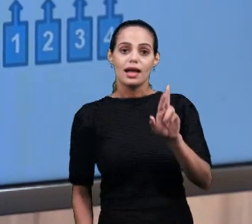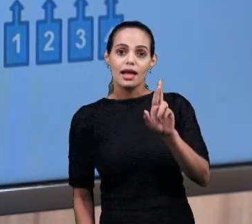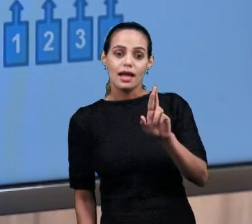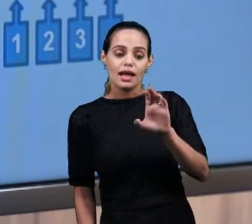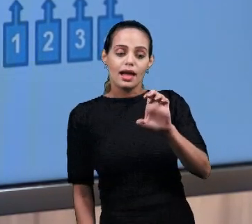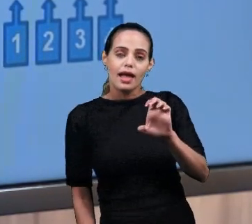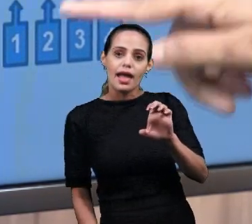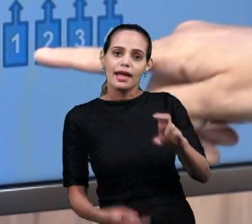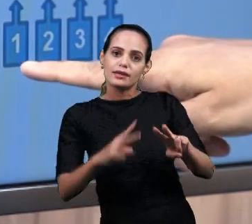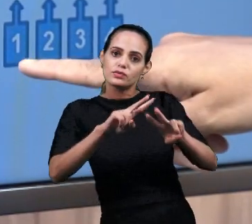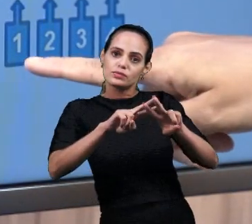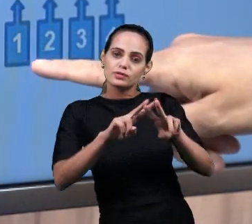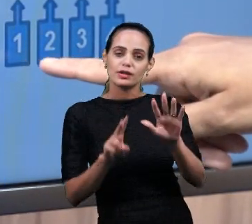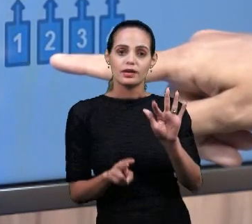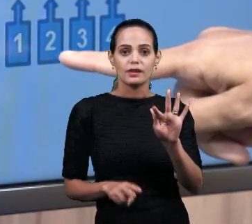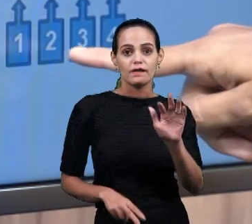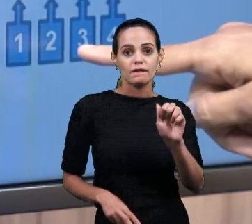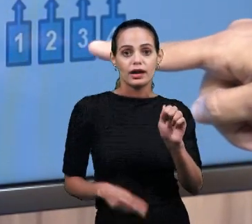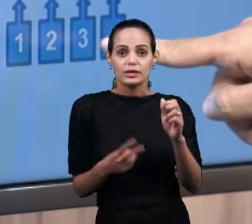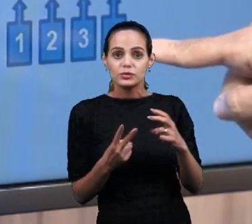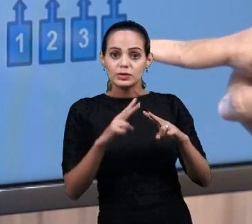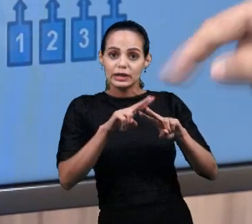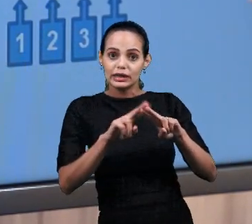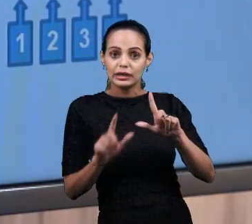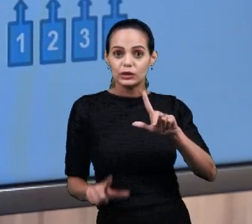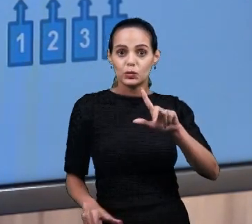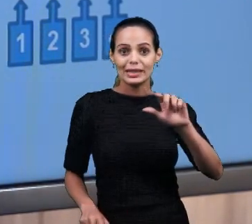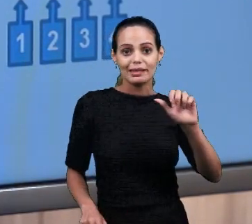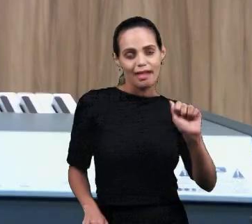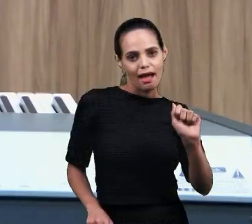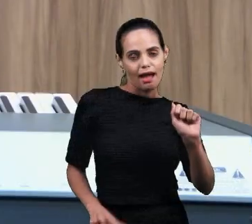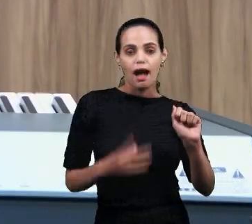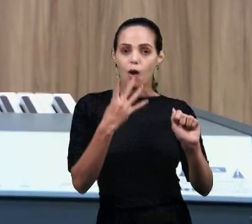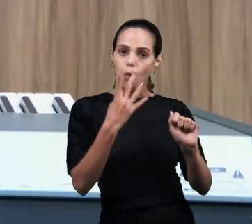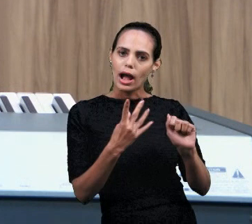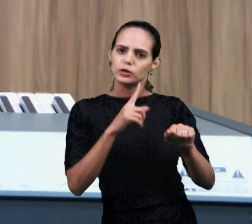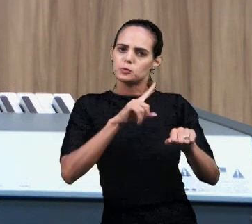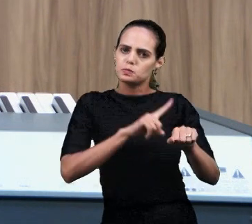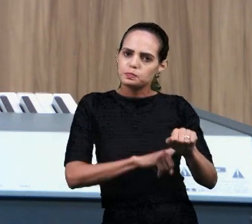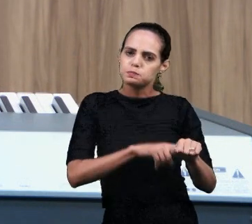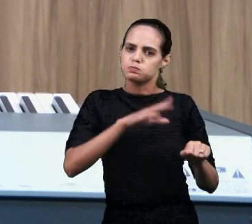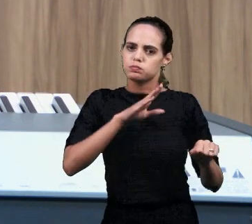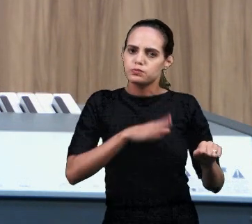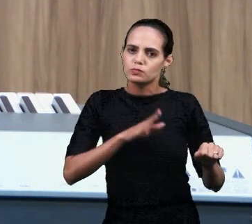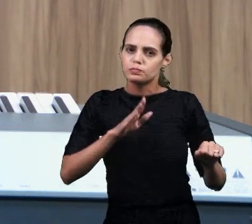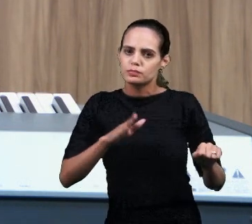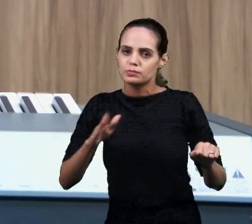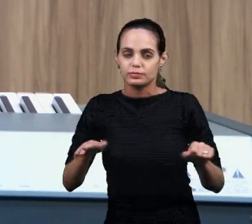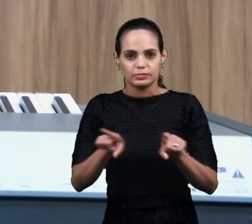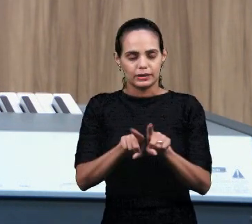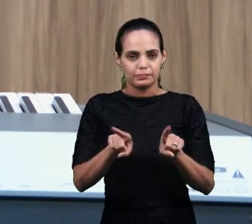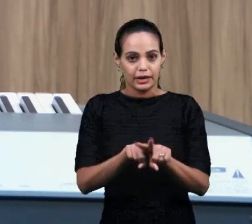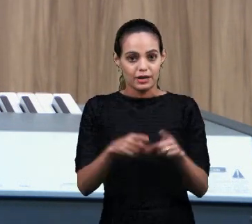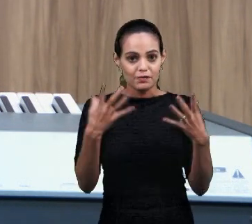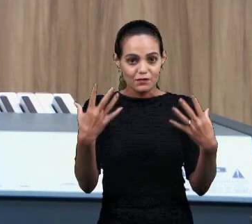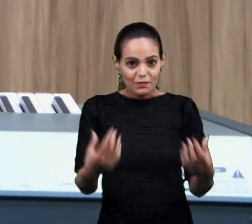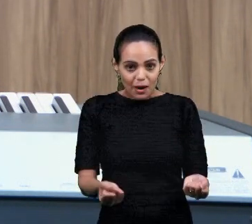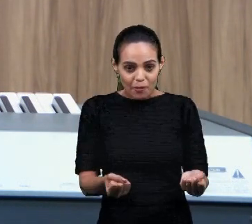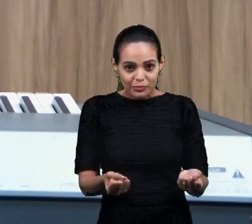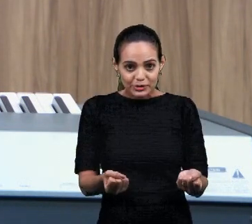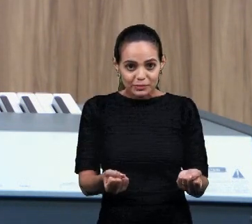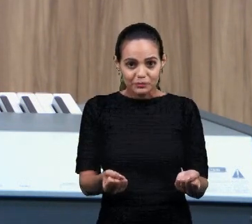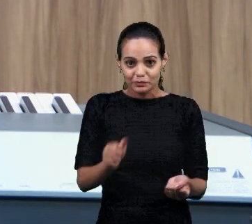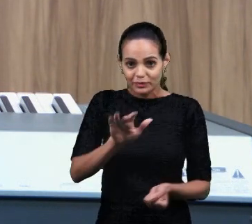dièse, La, 4 tons. Nous allons jouer les accords. 4 tons pour